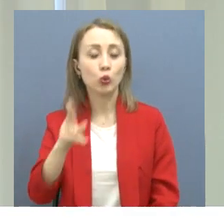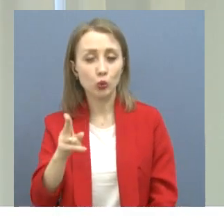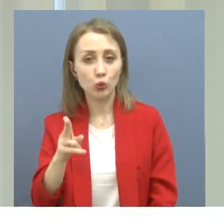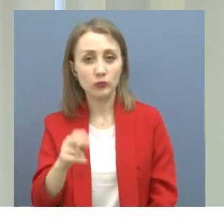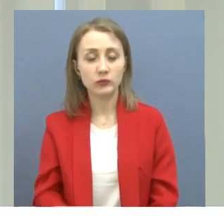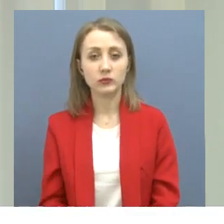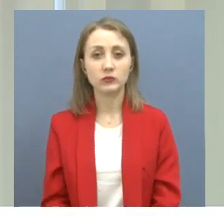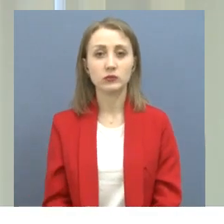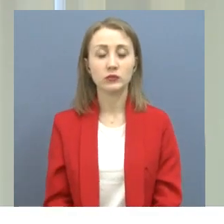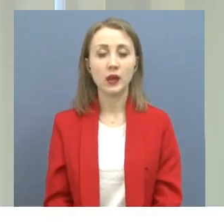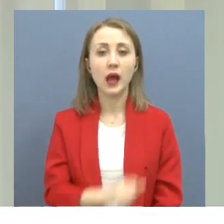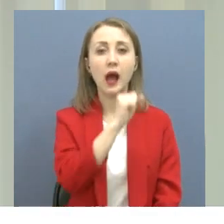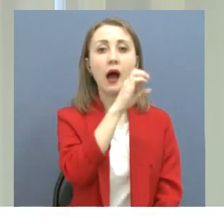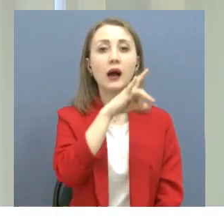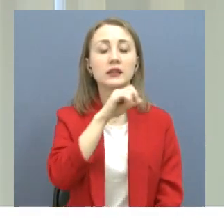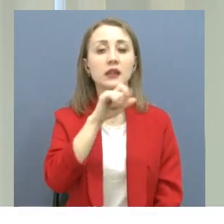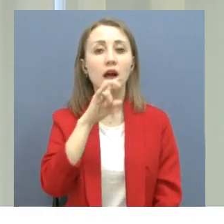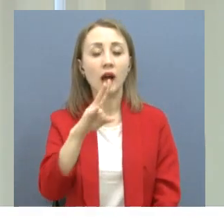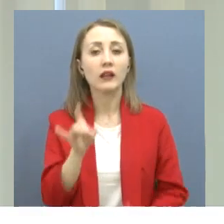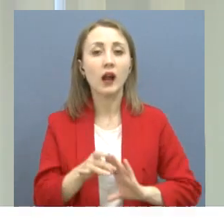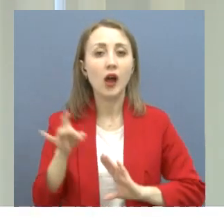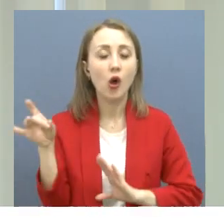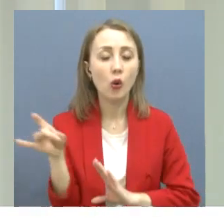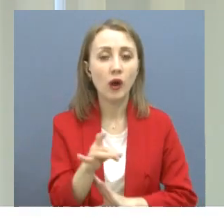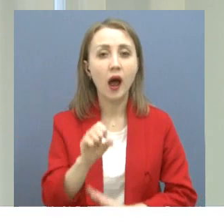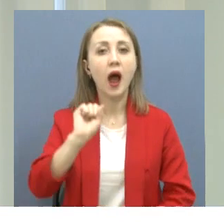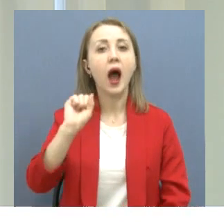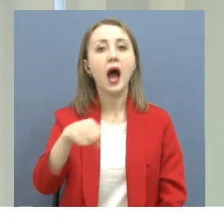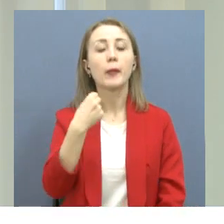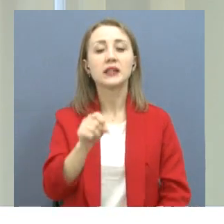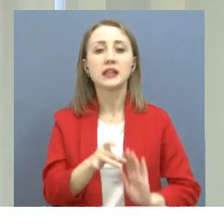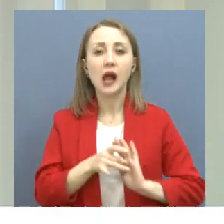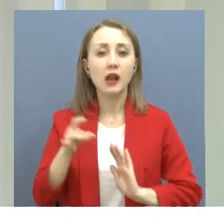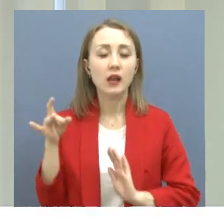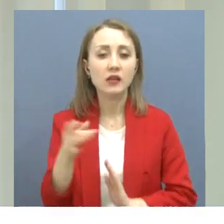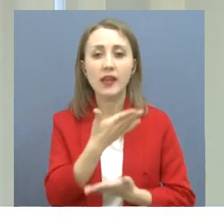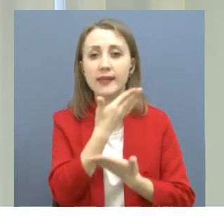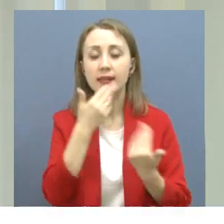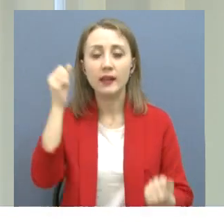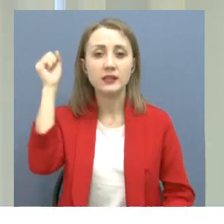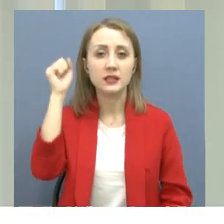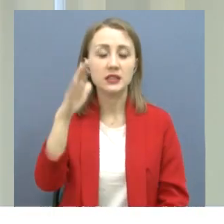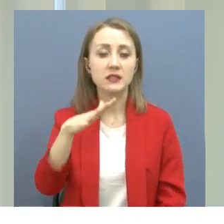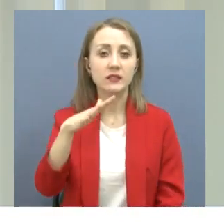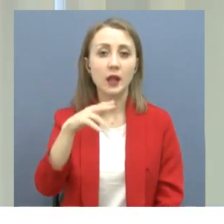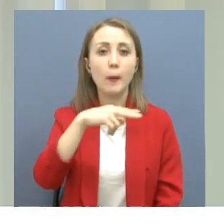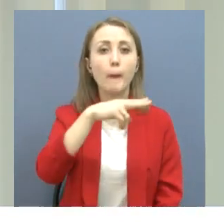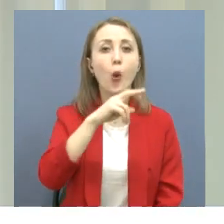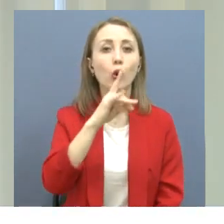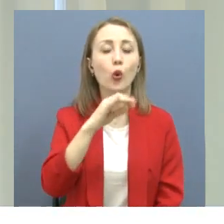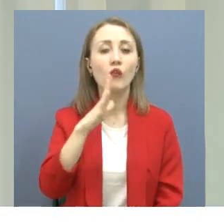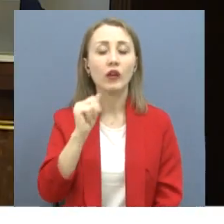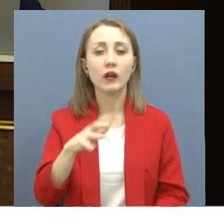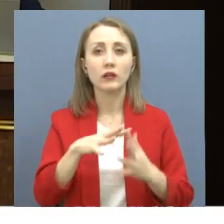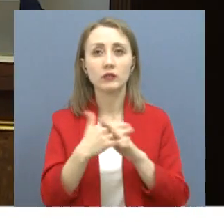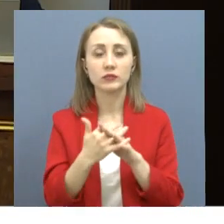районе, село Таволжанка, в Атбасарском районе отсутствует электроэнергия, села Покровка,